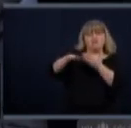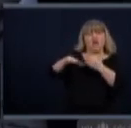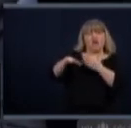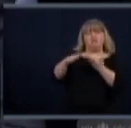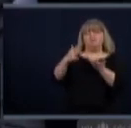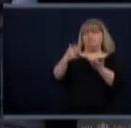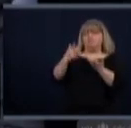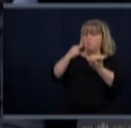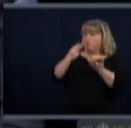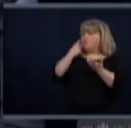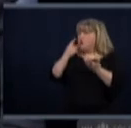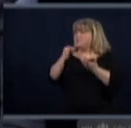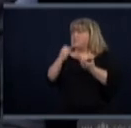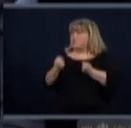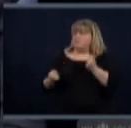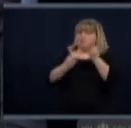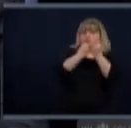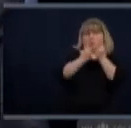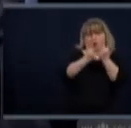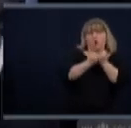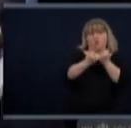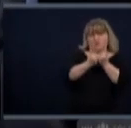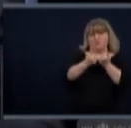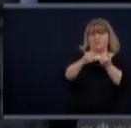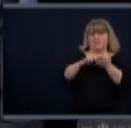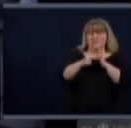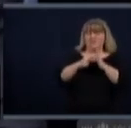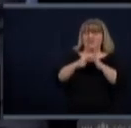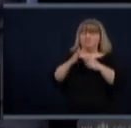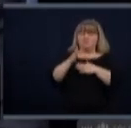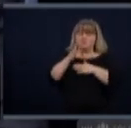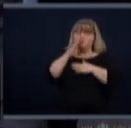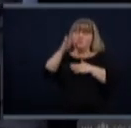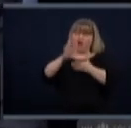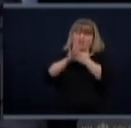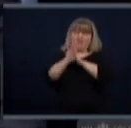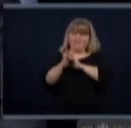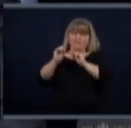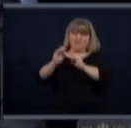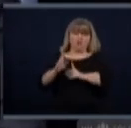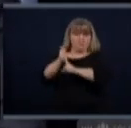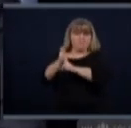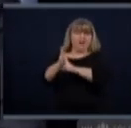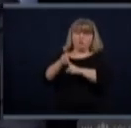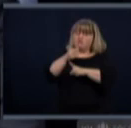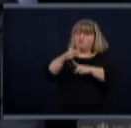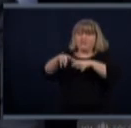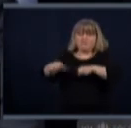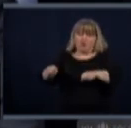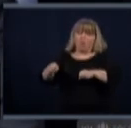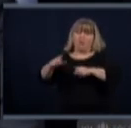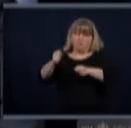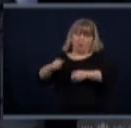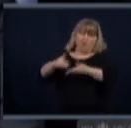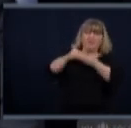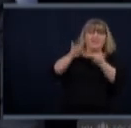du support si nécessaire chez les futurs enseignants. Okay. Mon question est